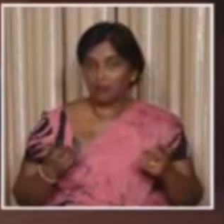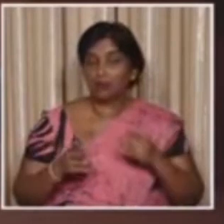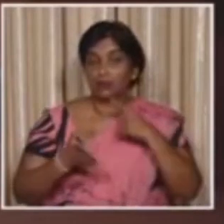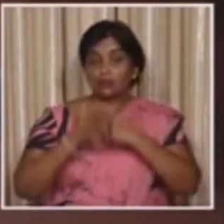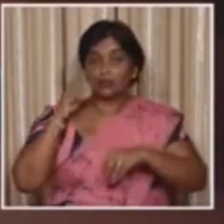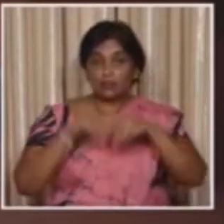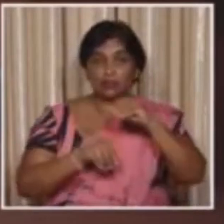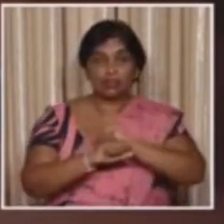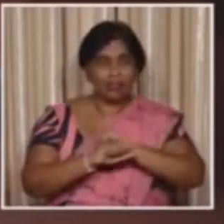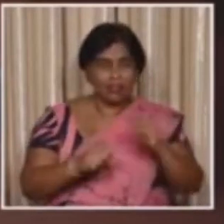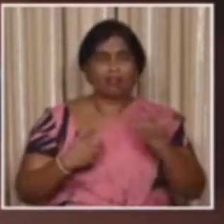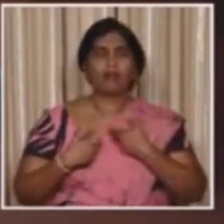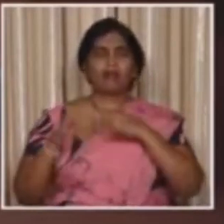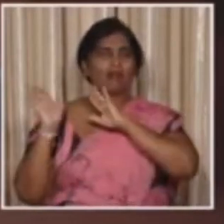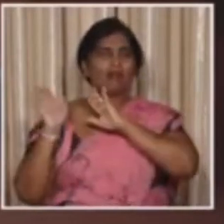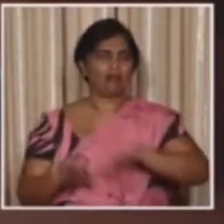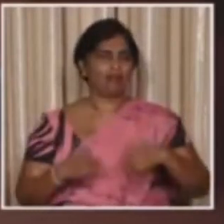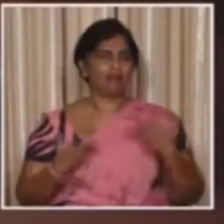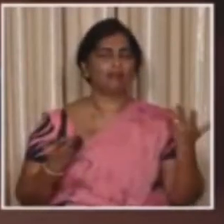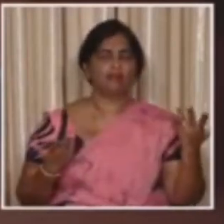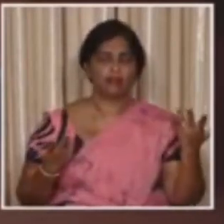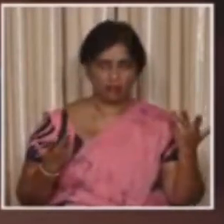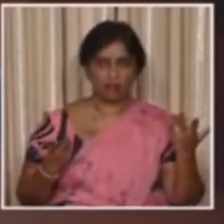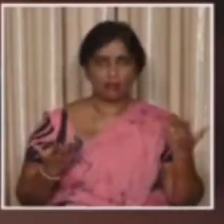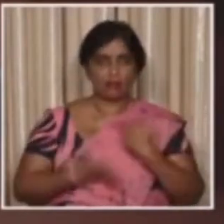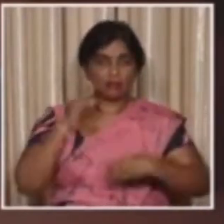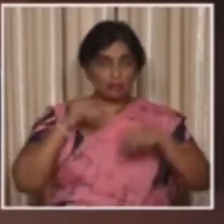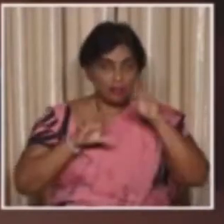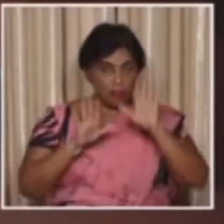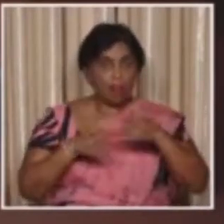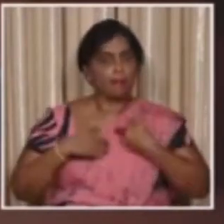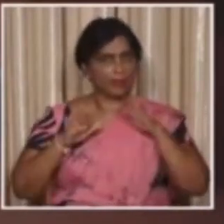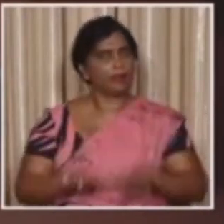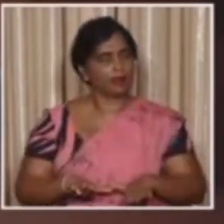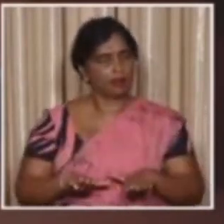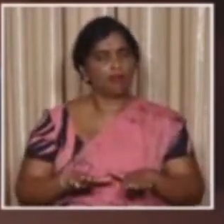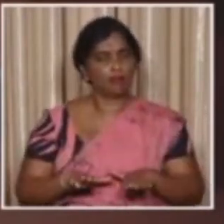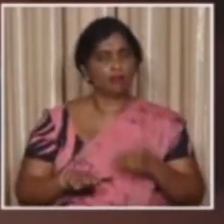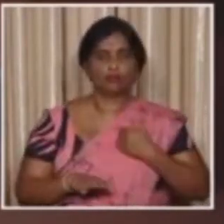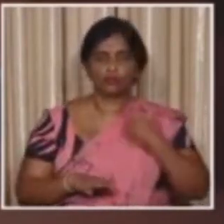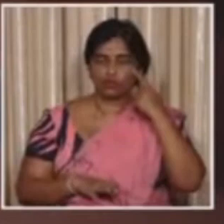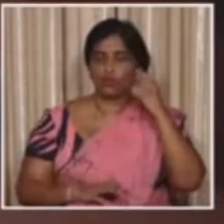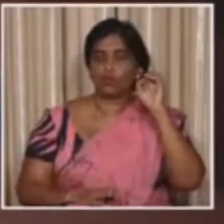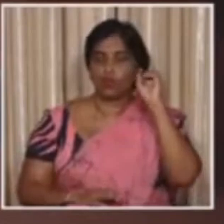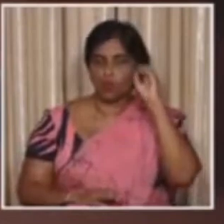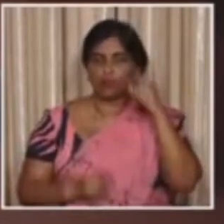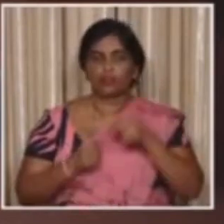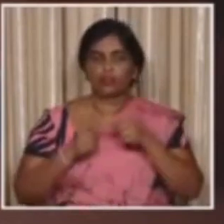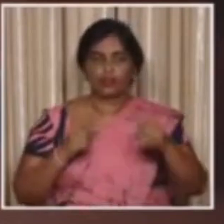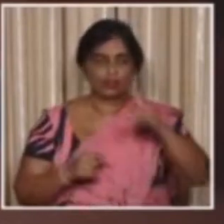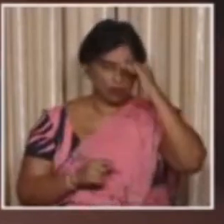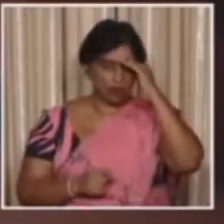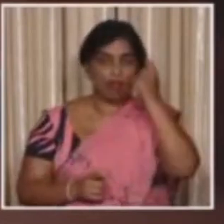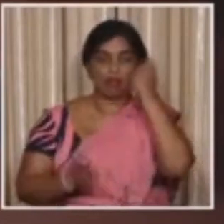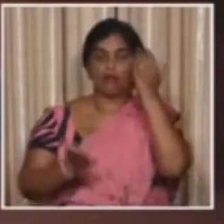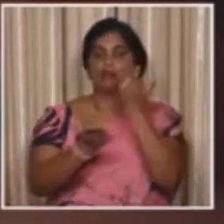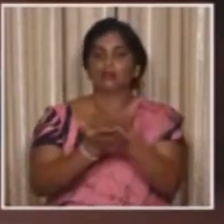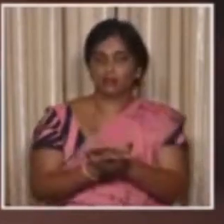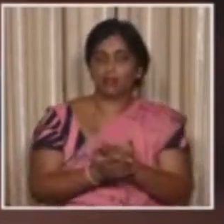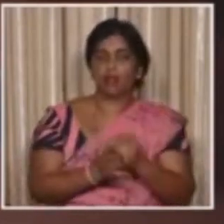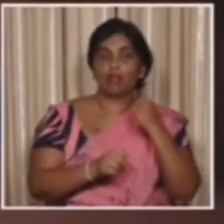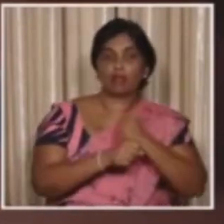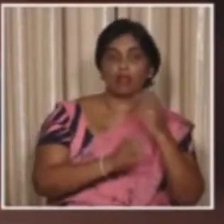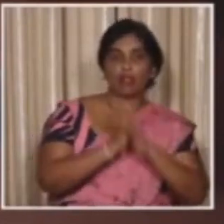nopathana chandaka api hitiyene hari chandaya thibuna nan api innawa api dannawa ude විපක්ෂ නායකවරයා යෝජනාව ගේන්නේ